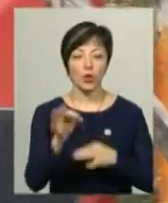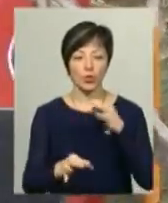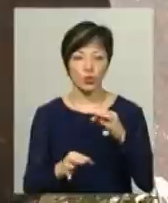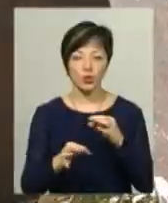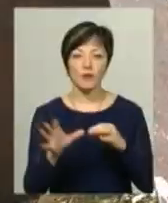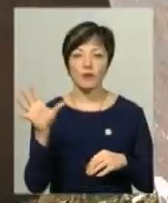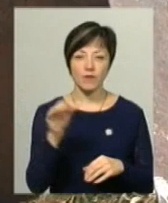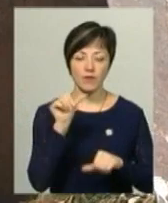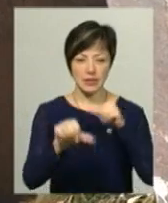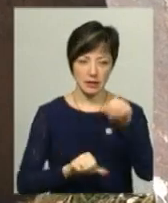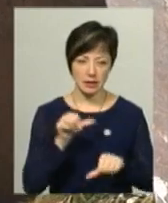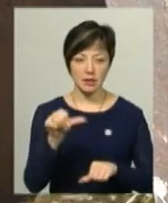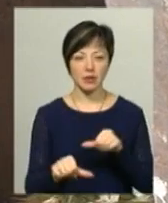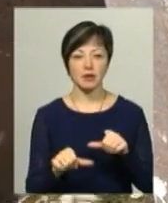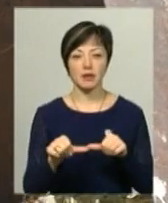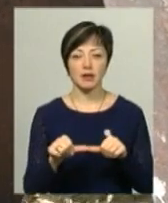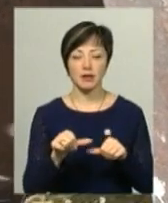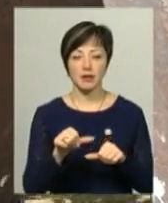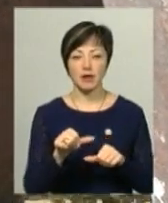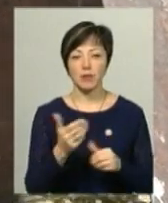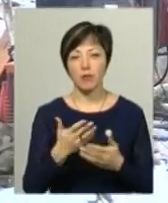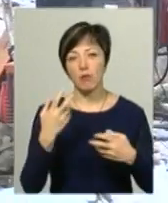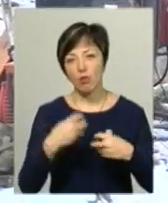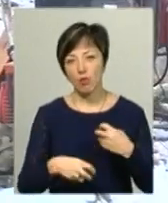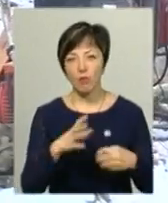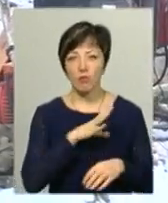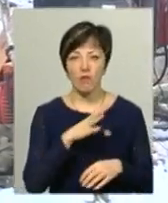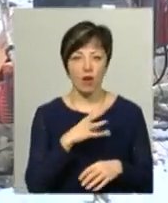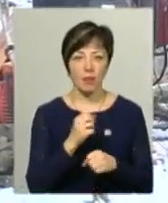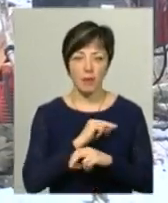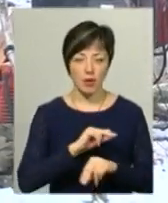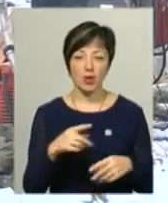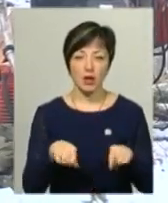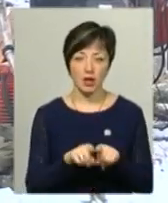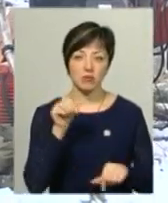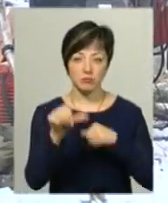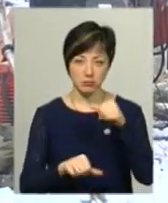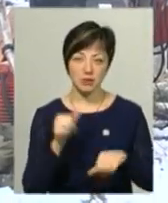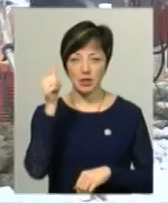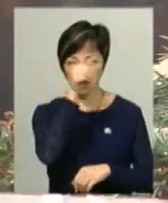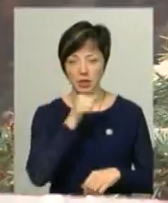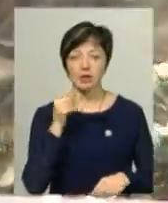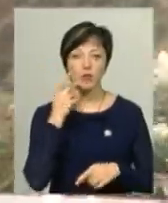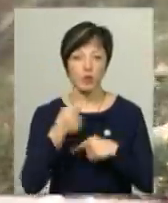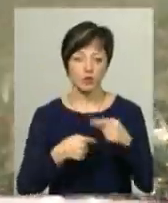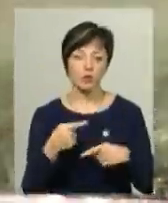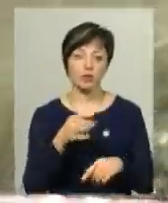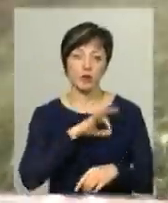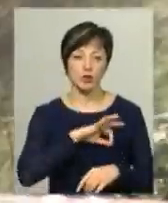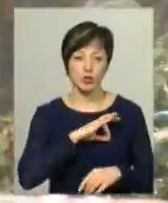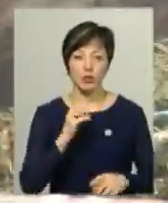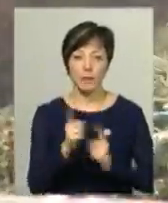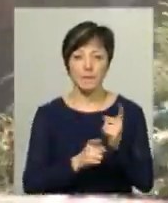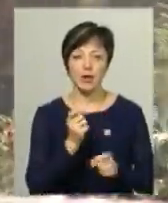хіба що якась поломка є, туди обслужування машини, а так круглий рік постійно. Використовувати